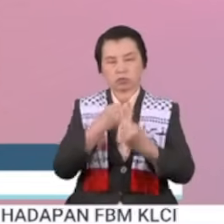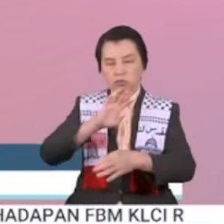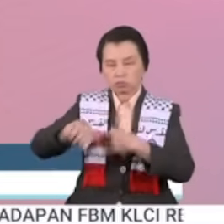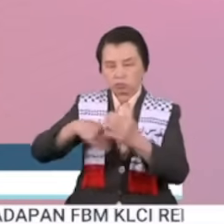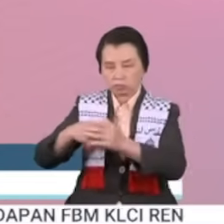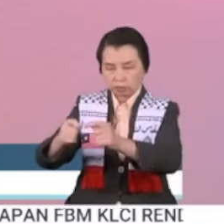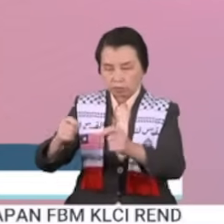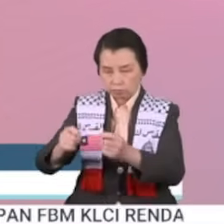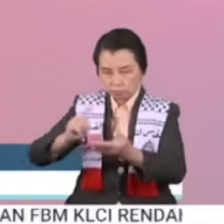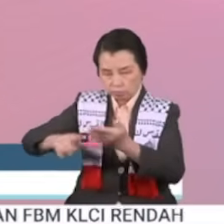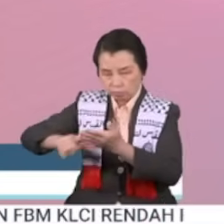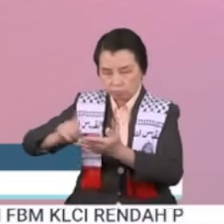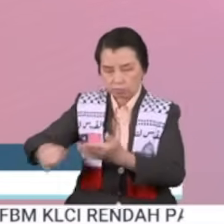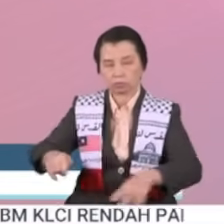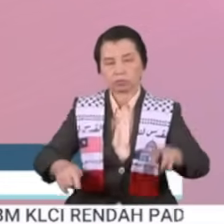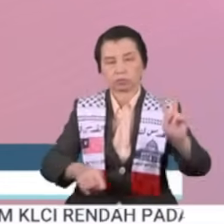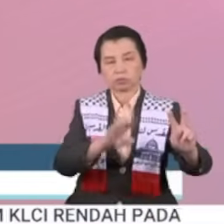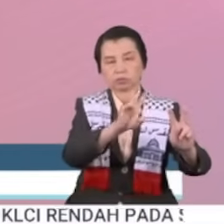diperiksa